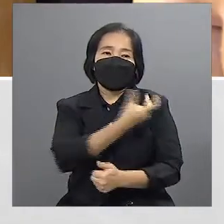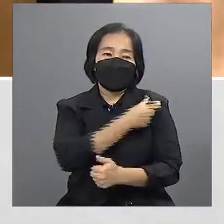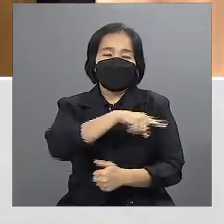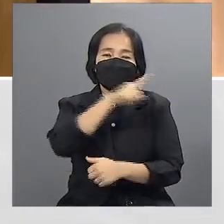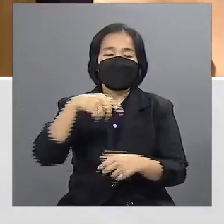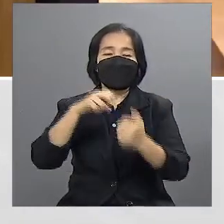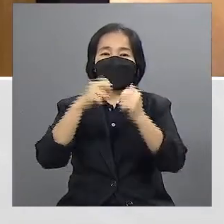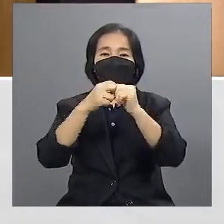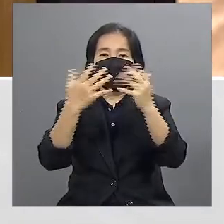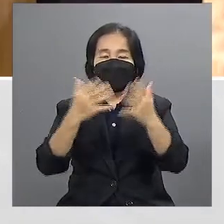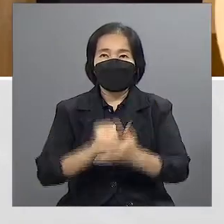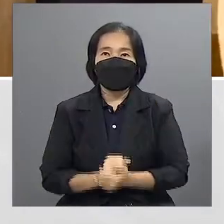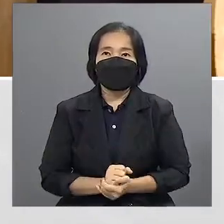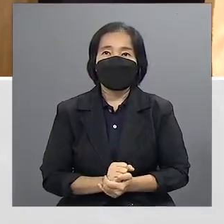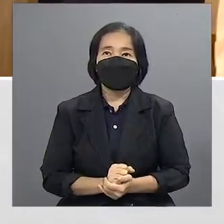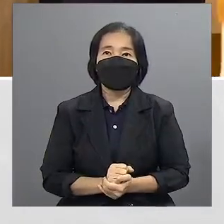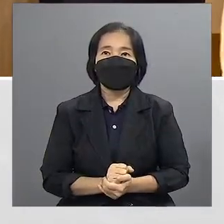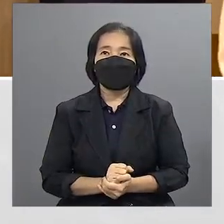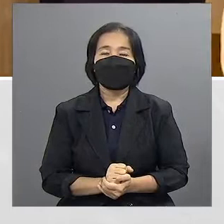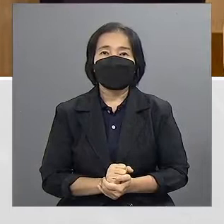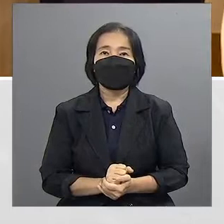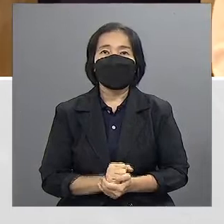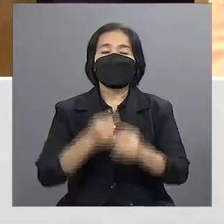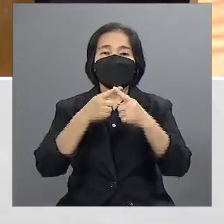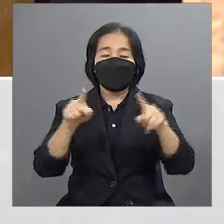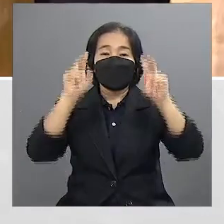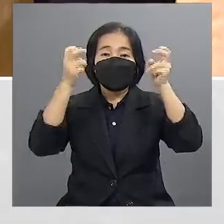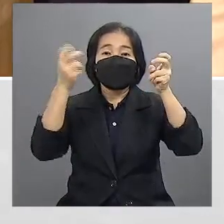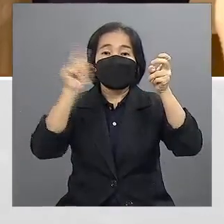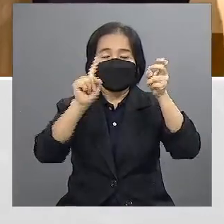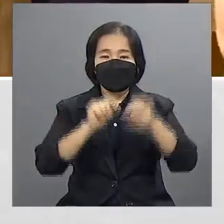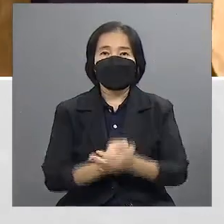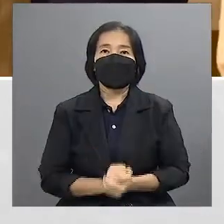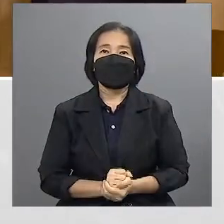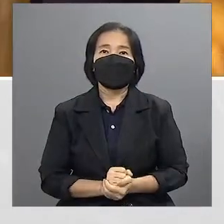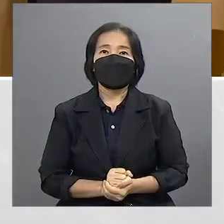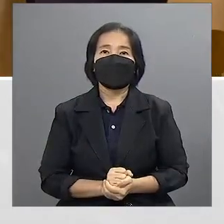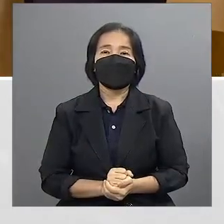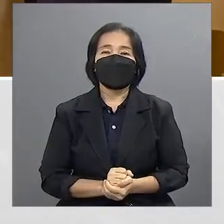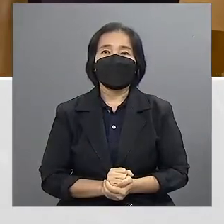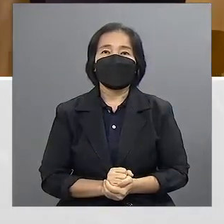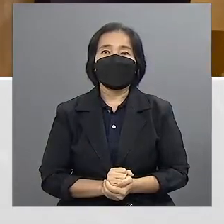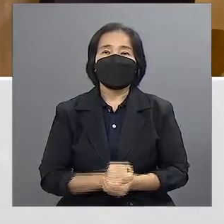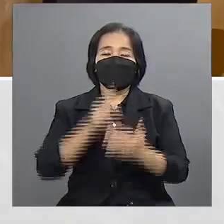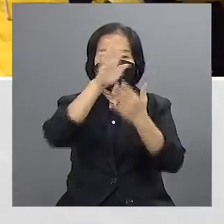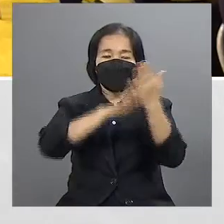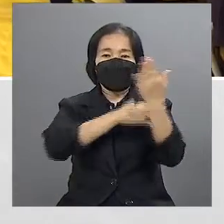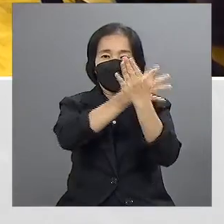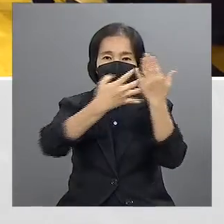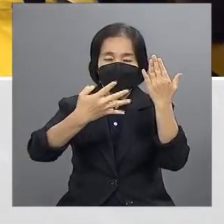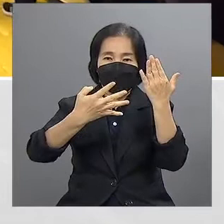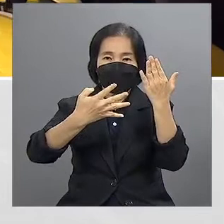ี่นี้ ส่นที่จะมีประเด็นก็คือ ของในสวขกศบาลเอง นัยบายต่ๆ ทได้ออกมากับ